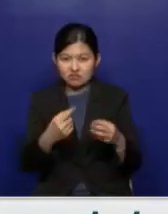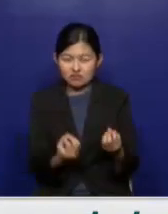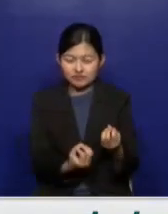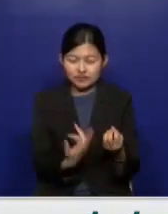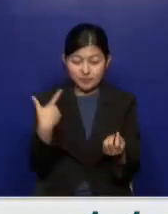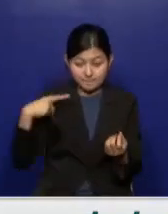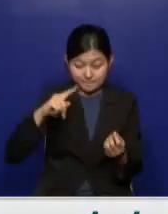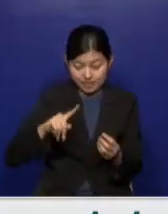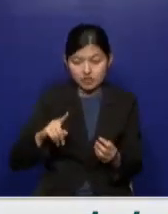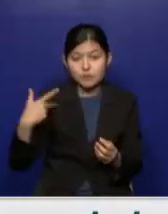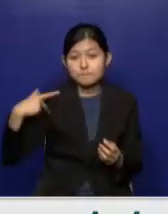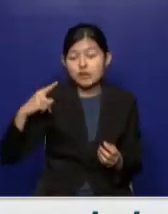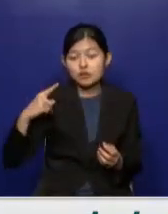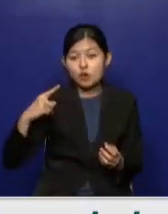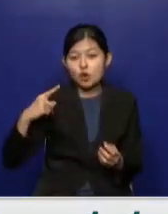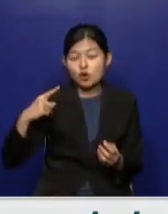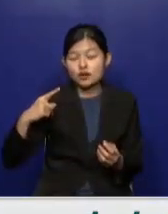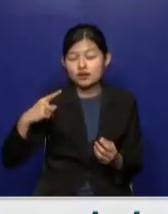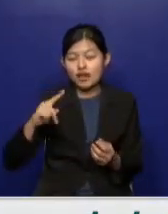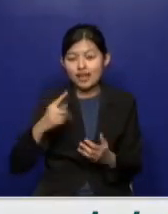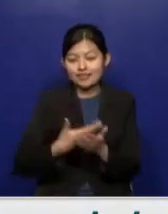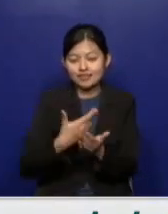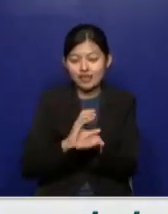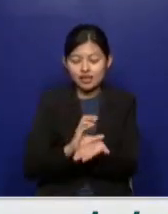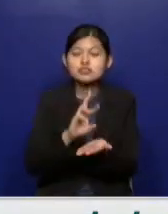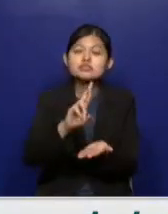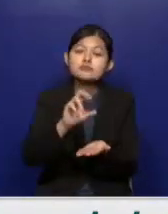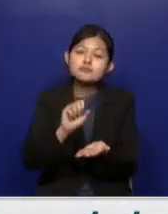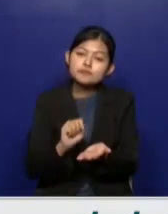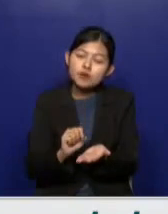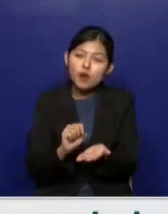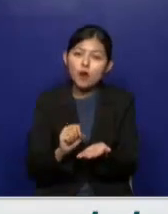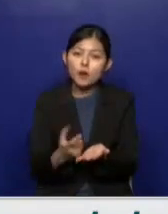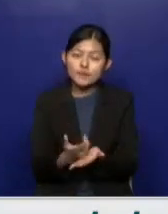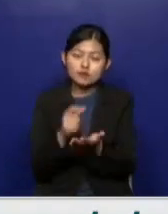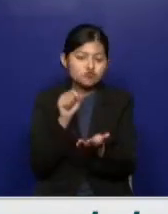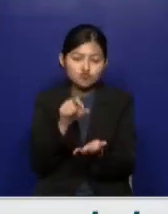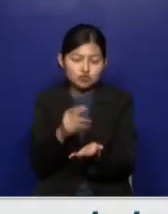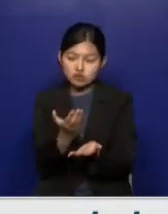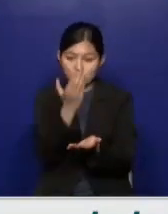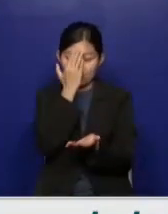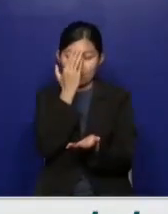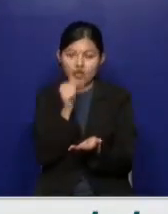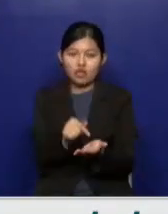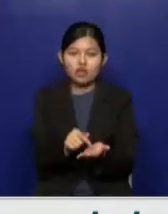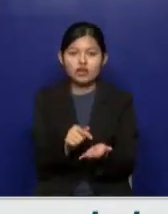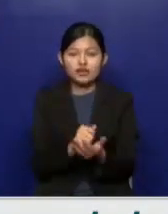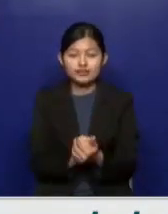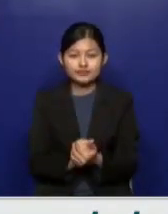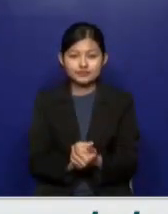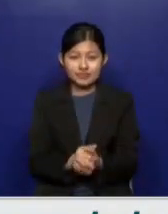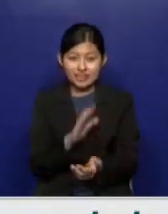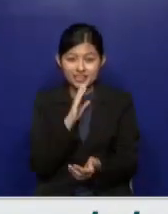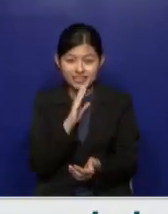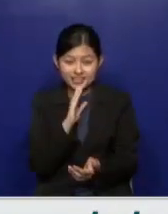ชน์จากอนิสงส์ของเงินสำรองจ่ายเพื่อกรณีฉุกเฉินหรือจำเป็นเนี่ยนะครับถ้าเป็นจำนว